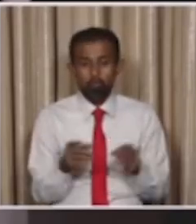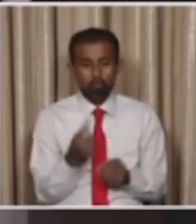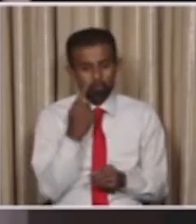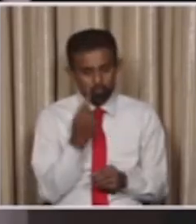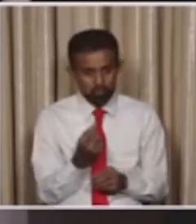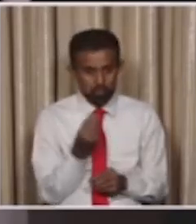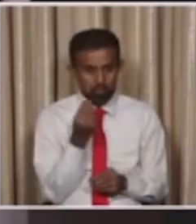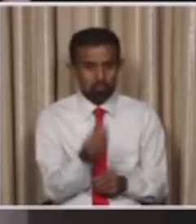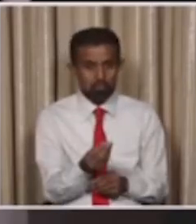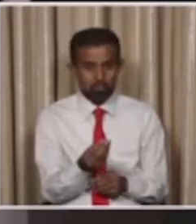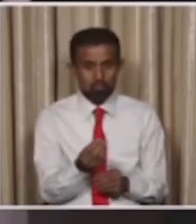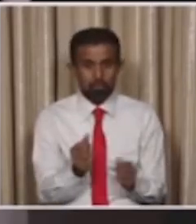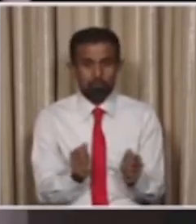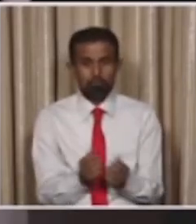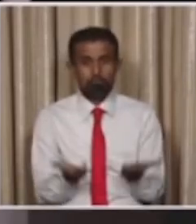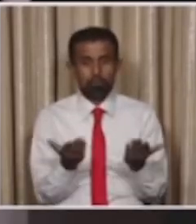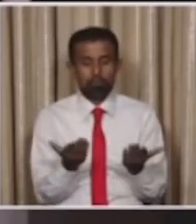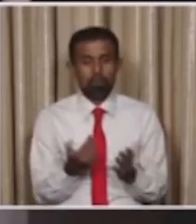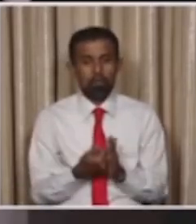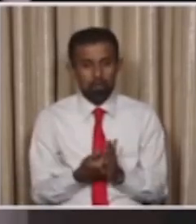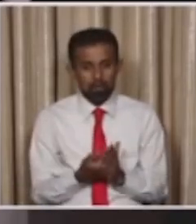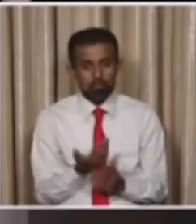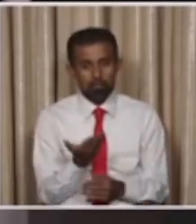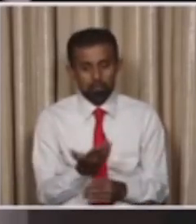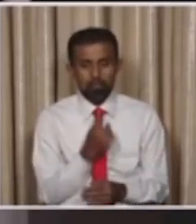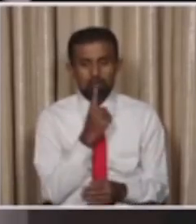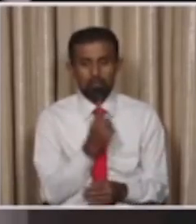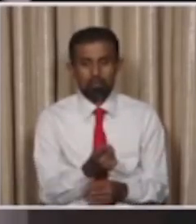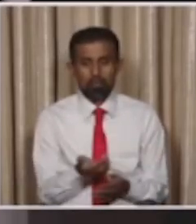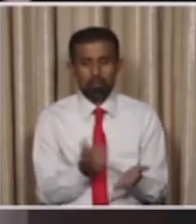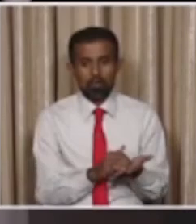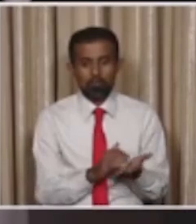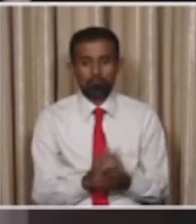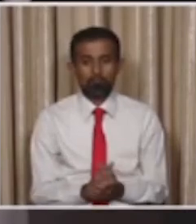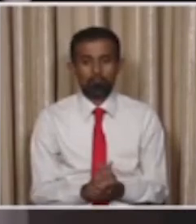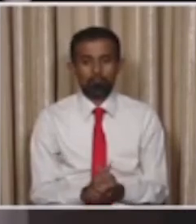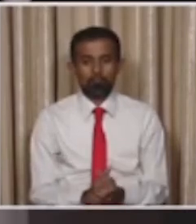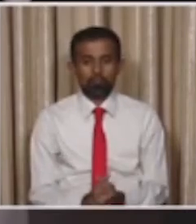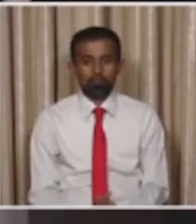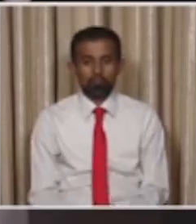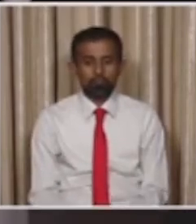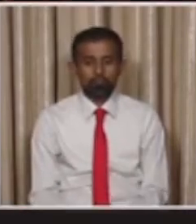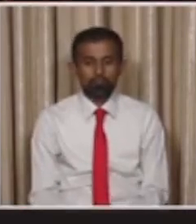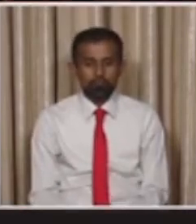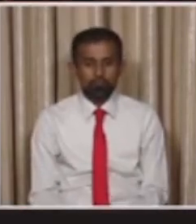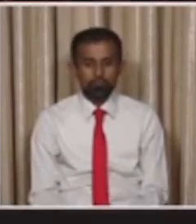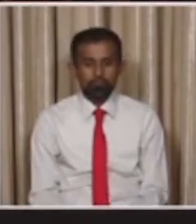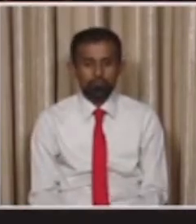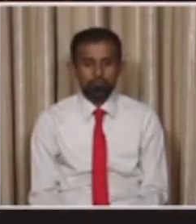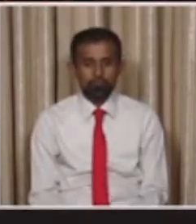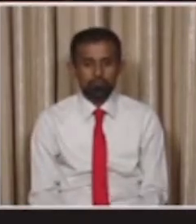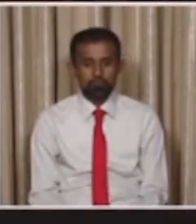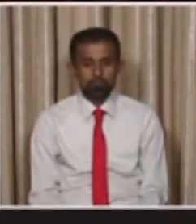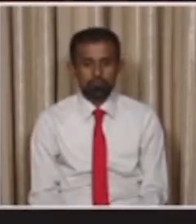දෙන්නට කටයුතු කරන්න කියලා මම බොහොම ගෞරවයෙන් ඔබතුමාගෙන් ඉල්ලීමක් කරනවා නැවතත් වරක්. ඔව් එමතුමා.